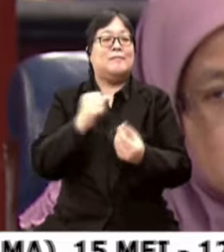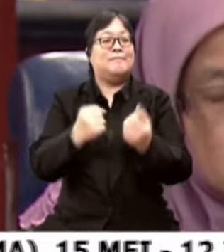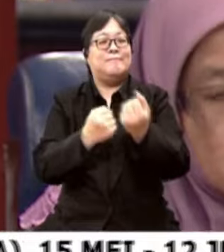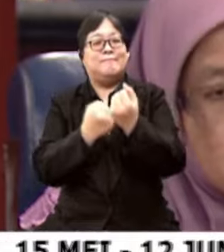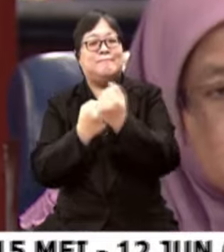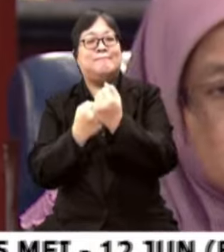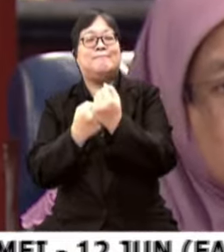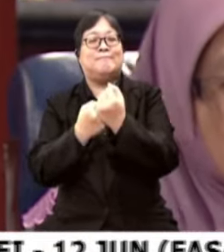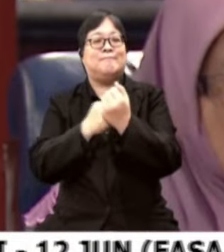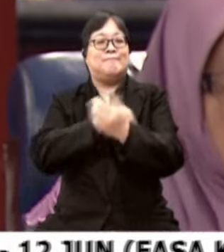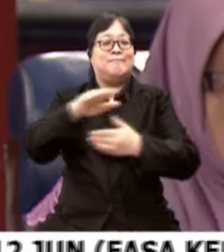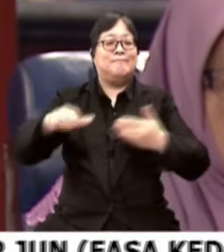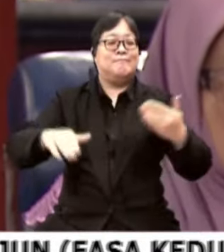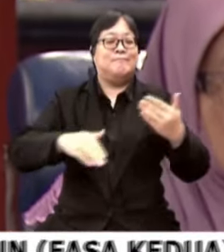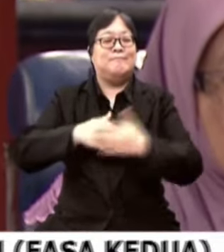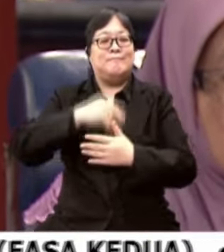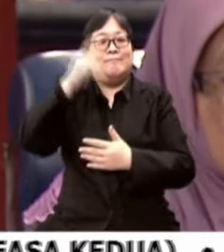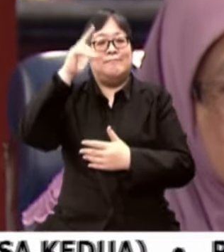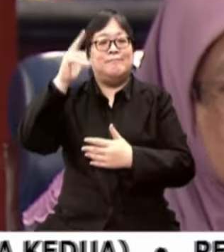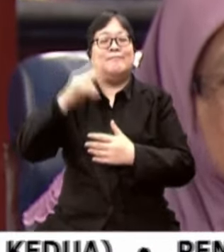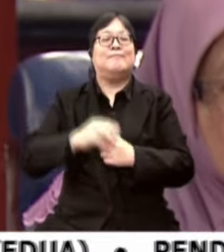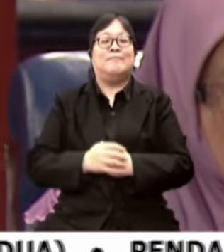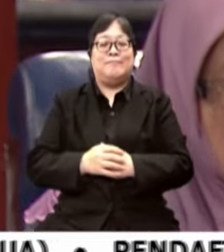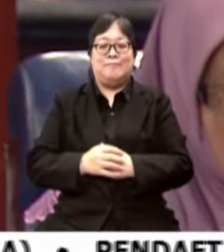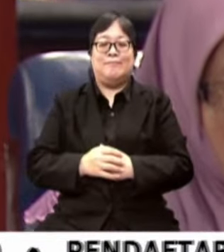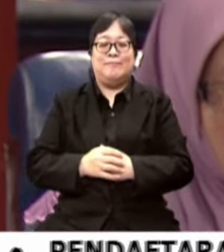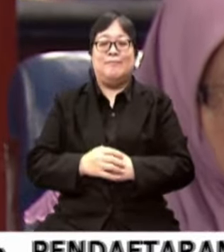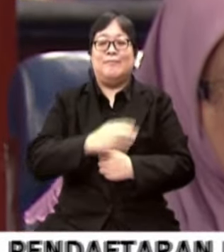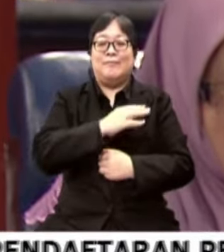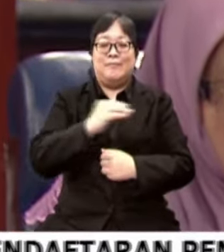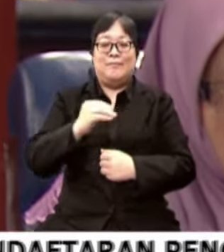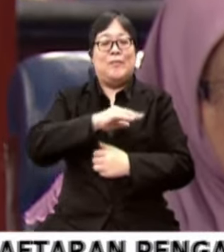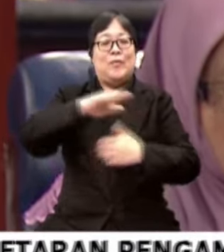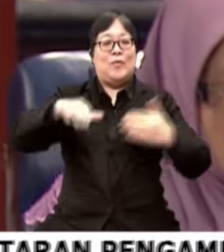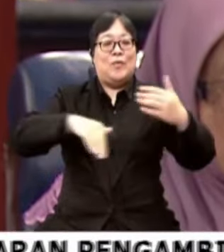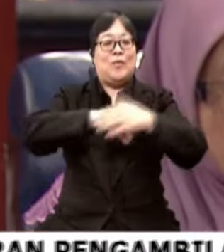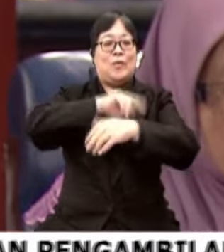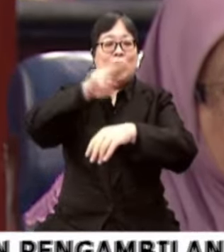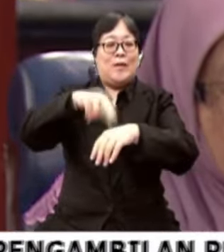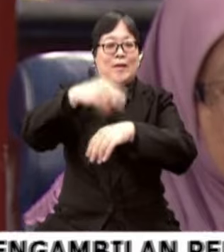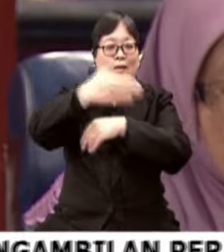pendekatan keseluruhan kerajaan hole of gaum Made dan hulknation